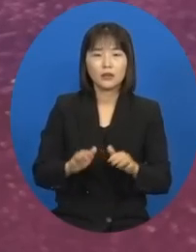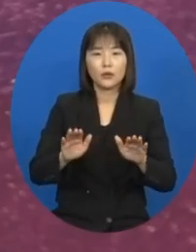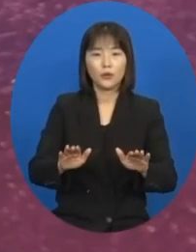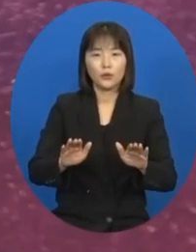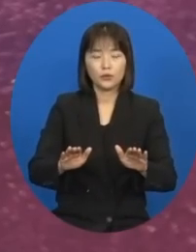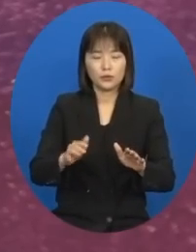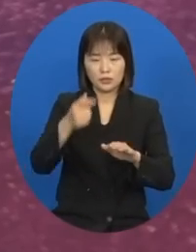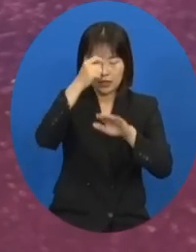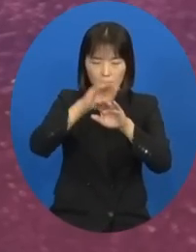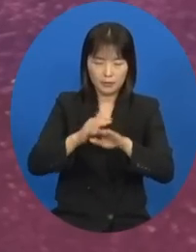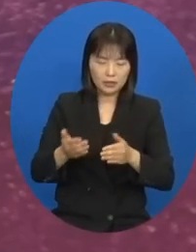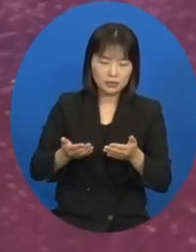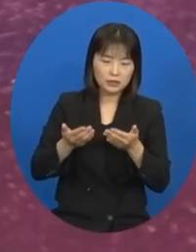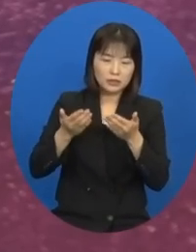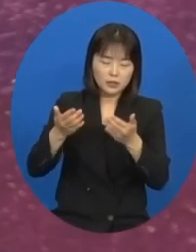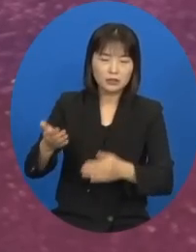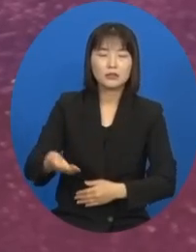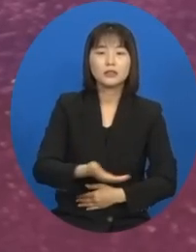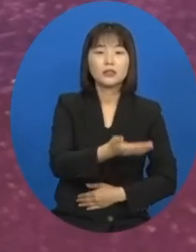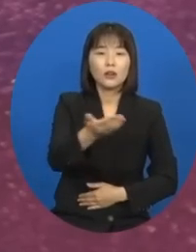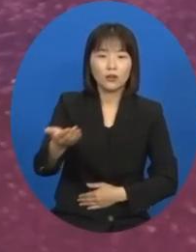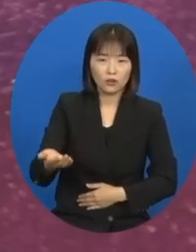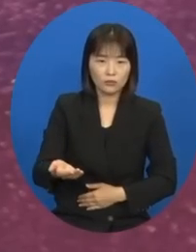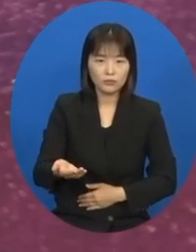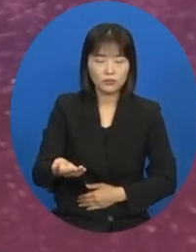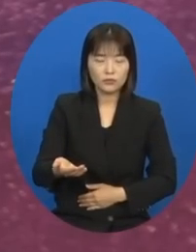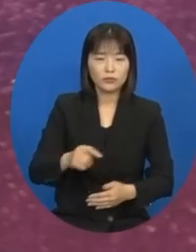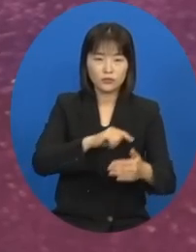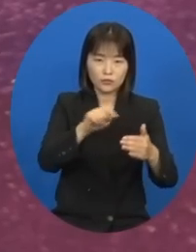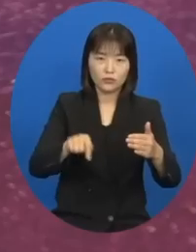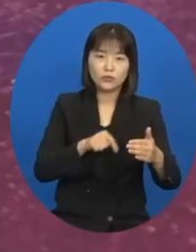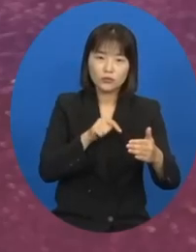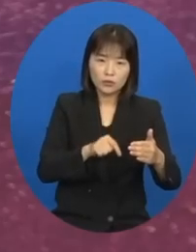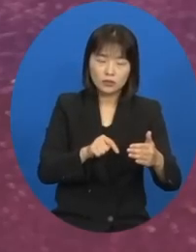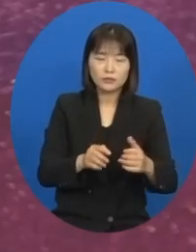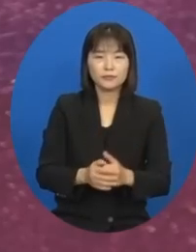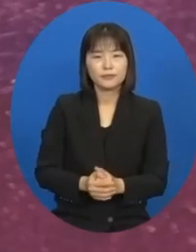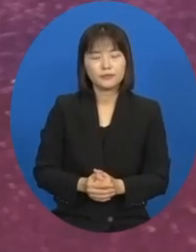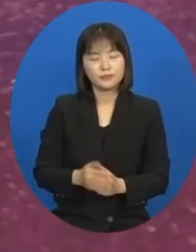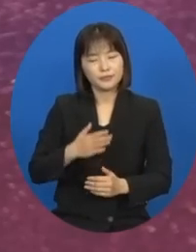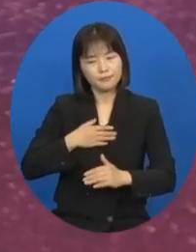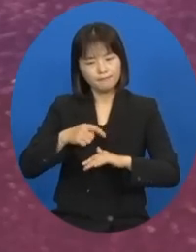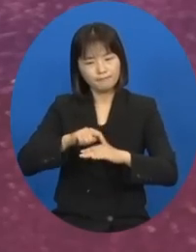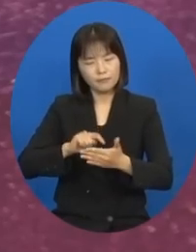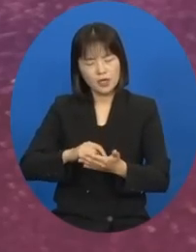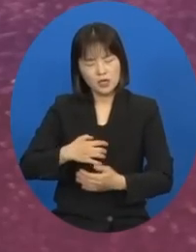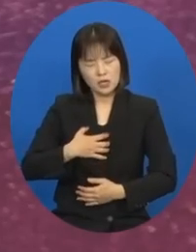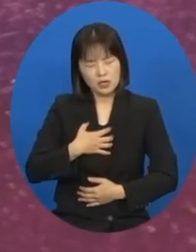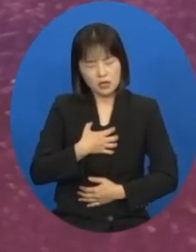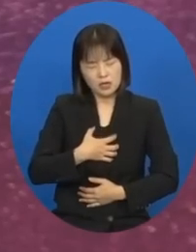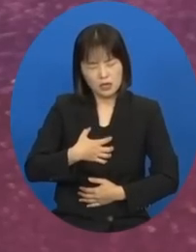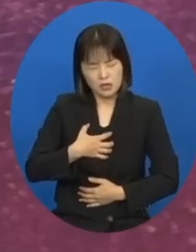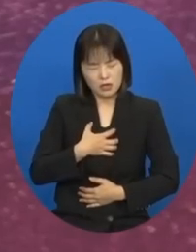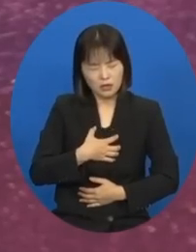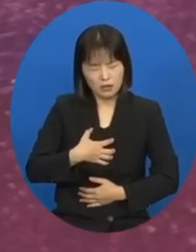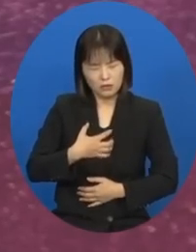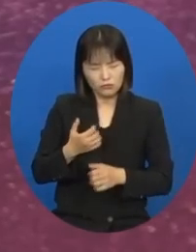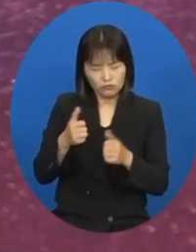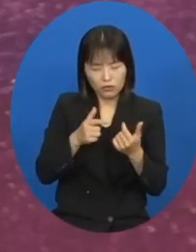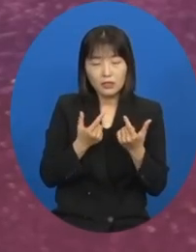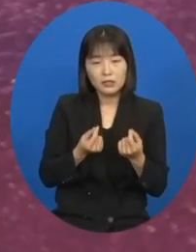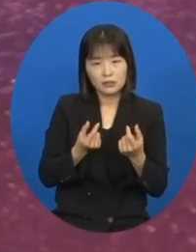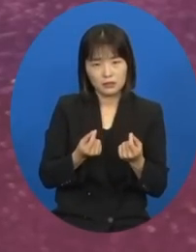예배 드리시는 여러분들 가운데에서도 혹시 내 마음이 괴로워 죽을 지경입니다